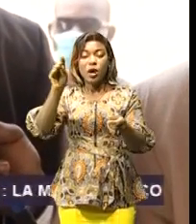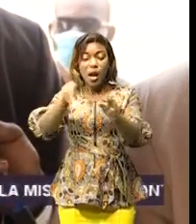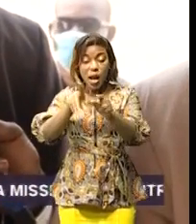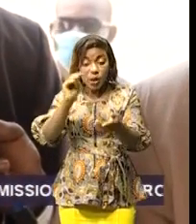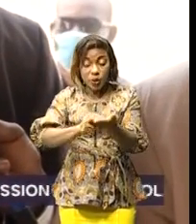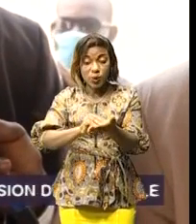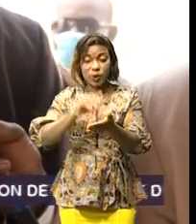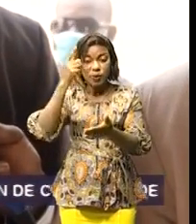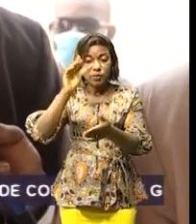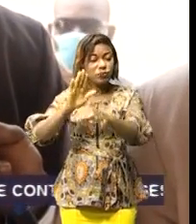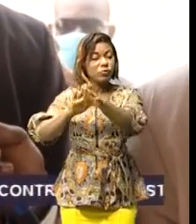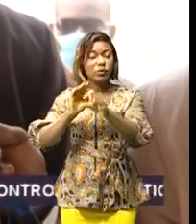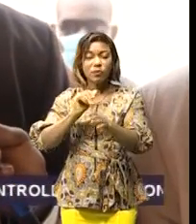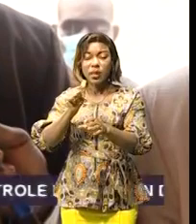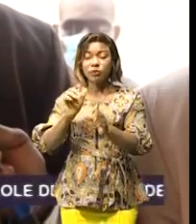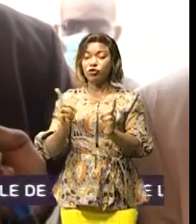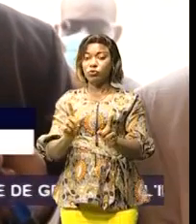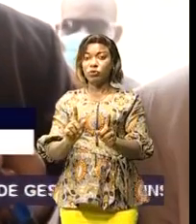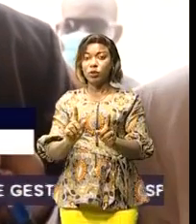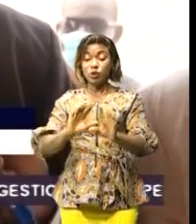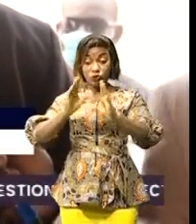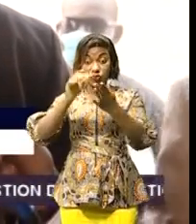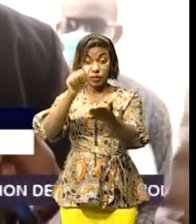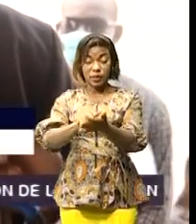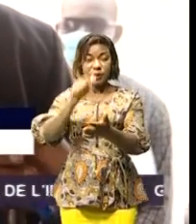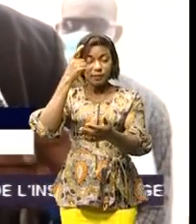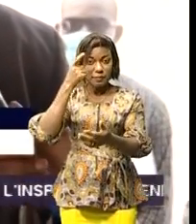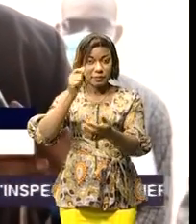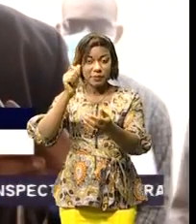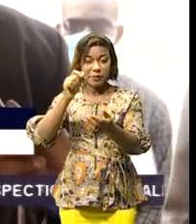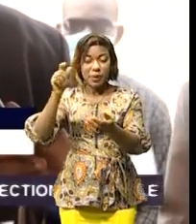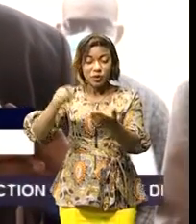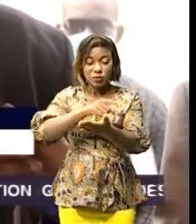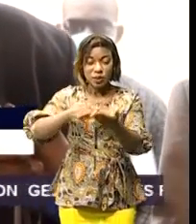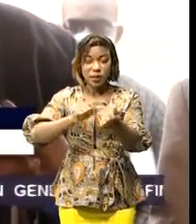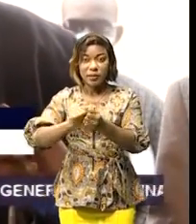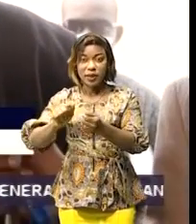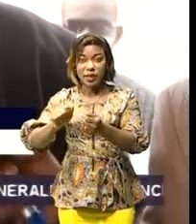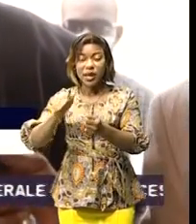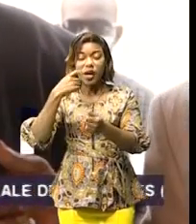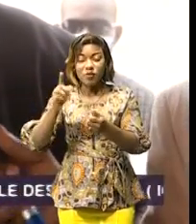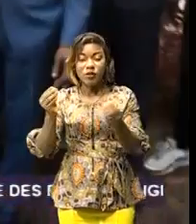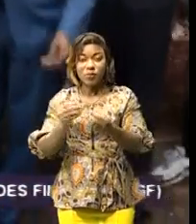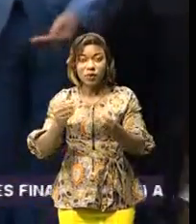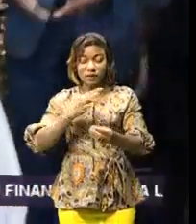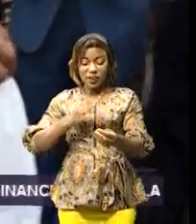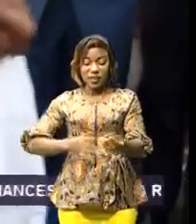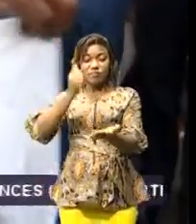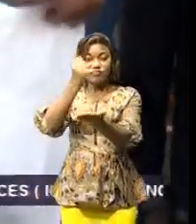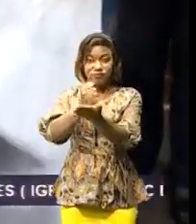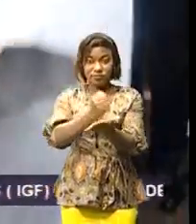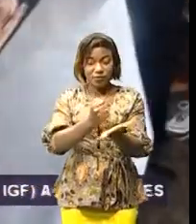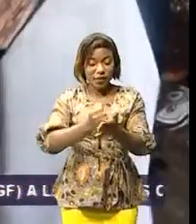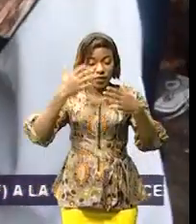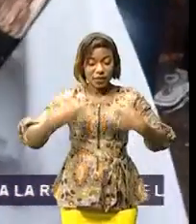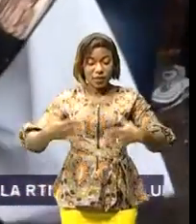mythes des intouchables et tout cela par le bic rouge. Fadjibert. La cérémonie s'est